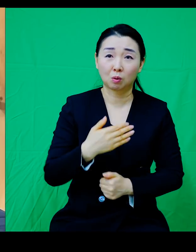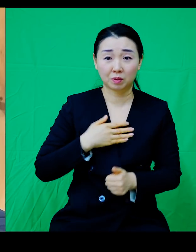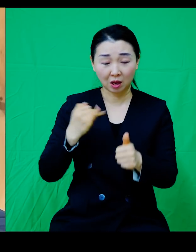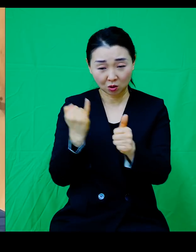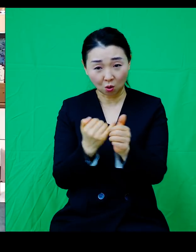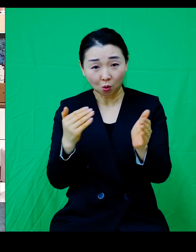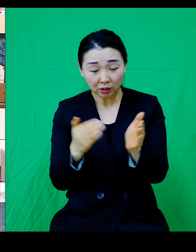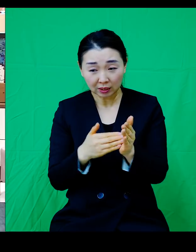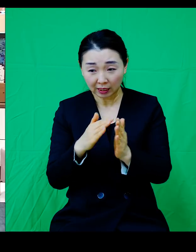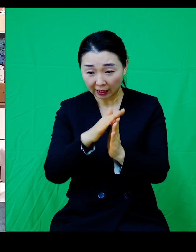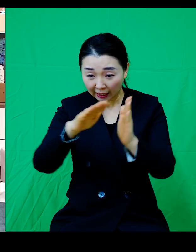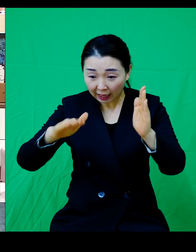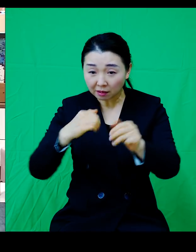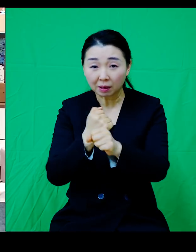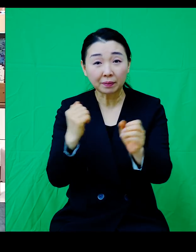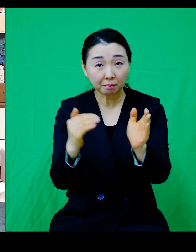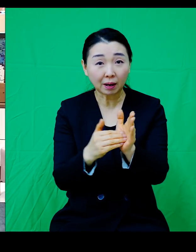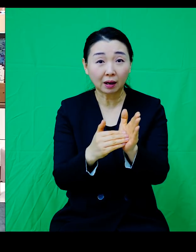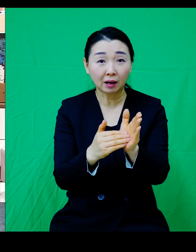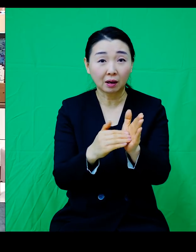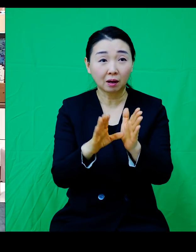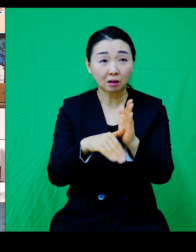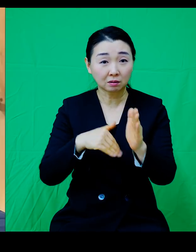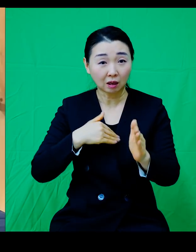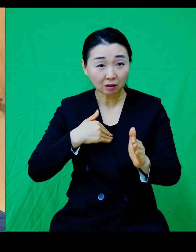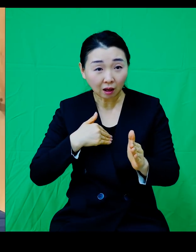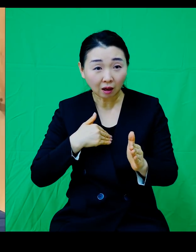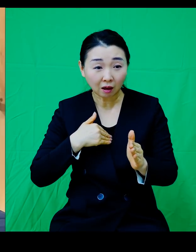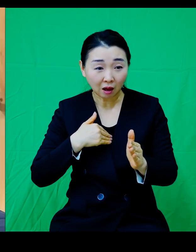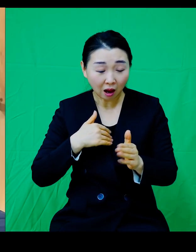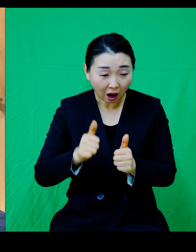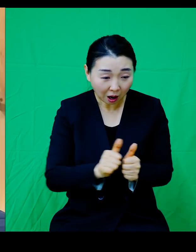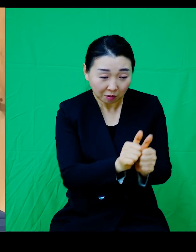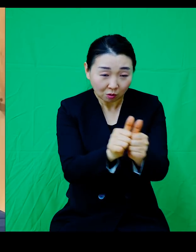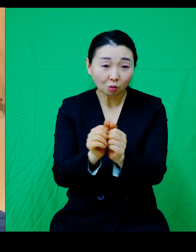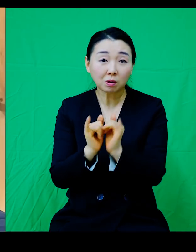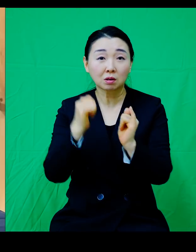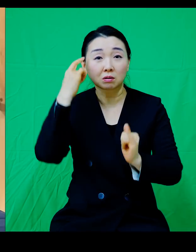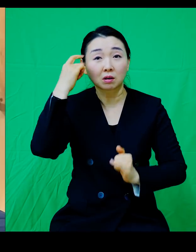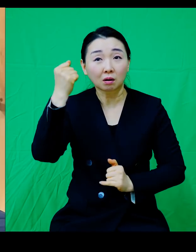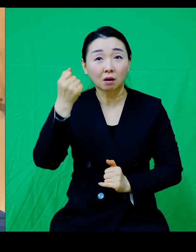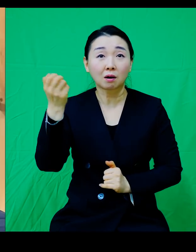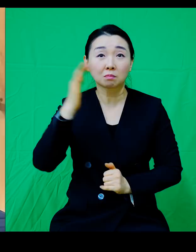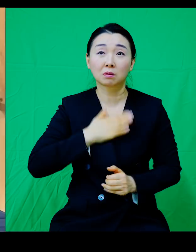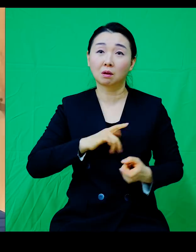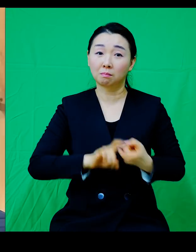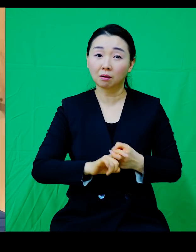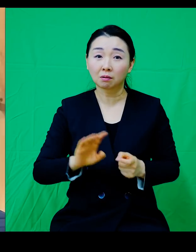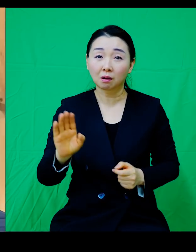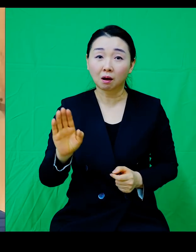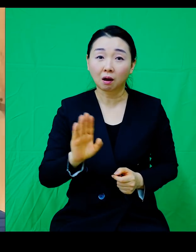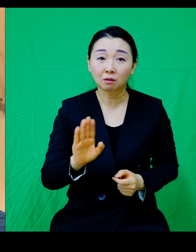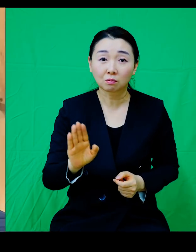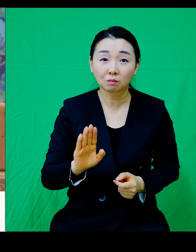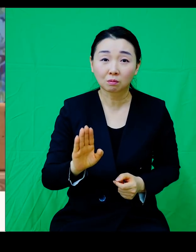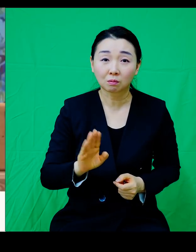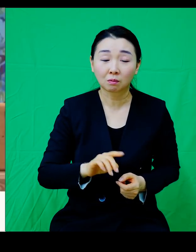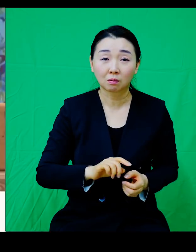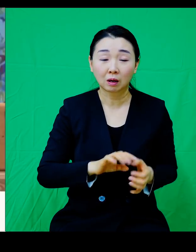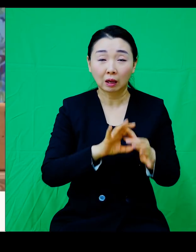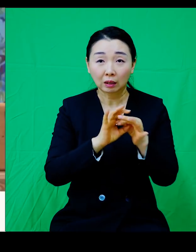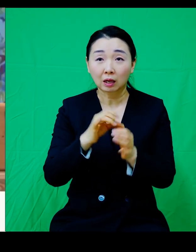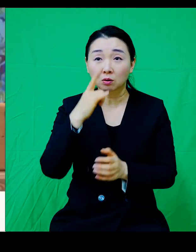이제 결혼해서 가정을 이루면 나의 든든한 동반자라고 생각을 했는데 제 편은